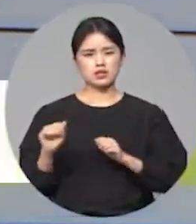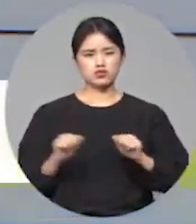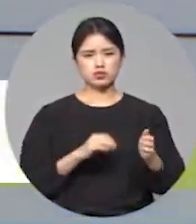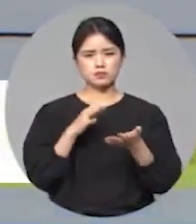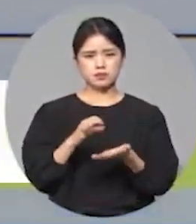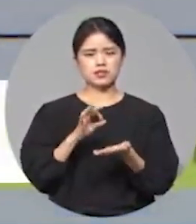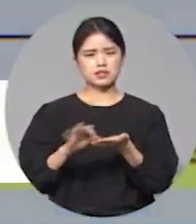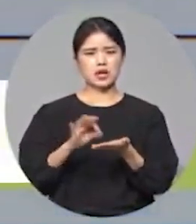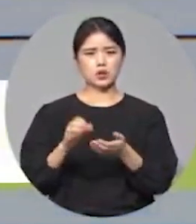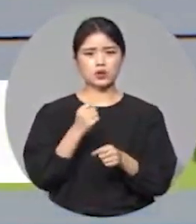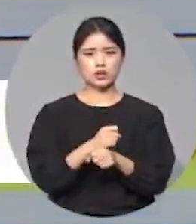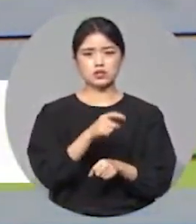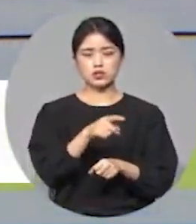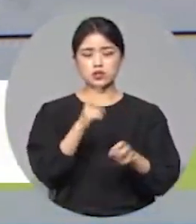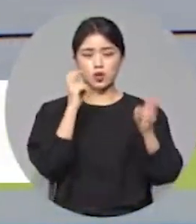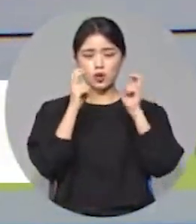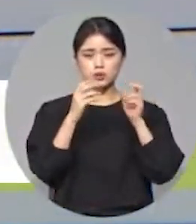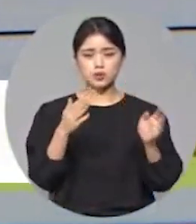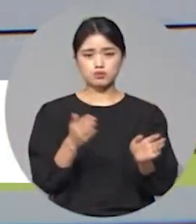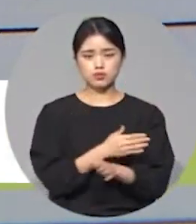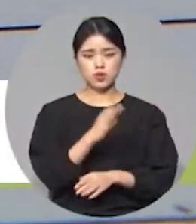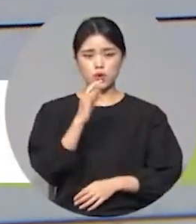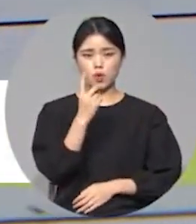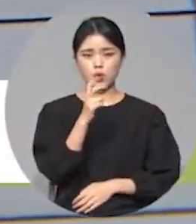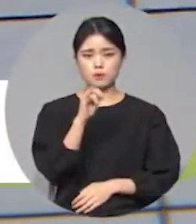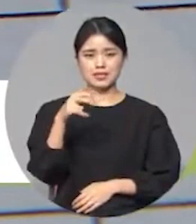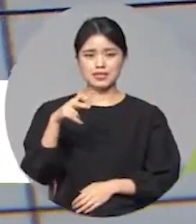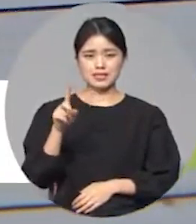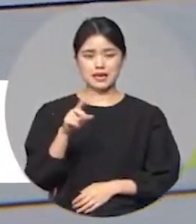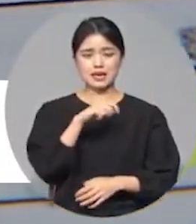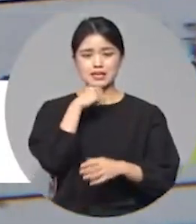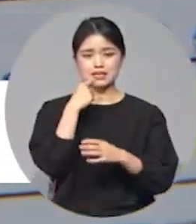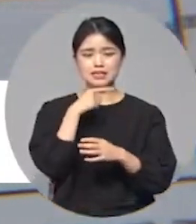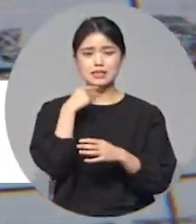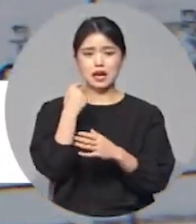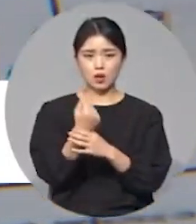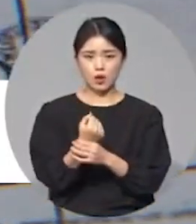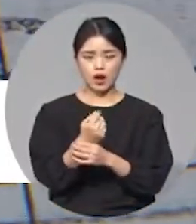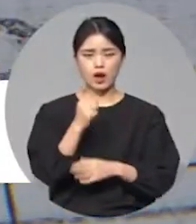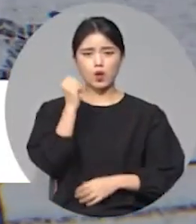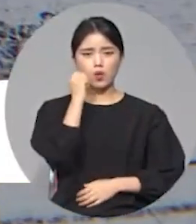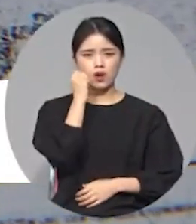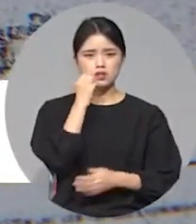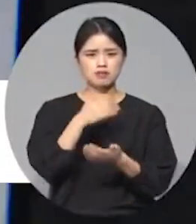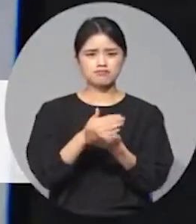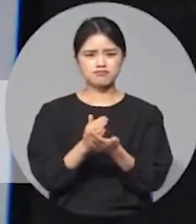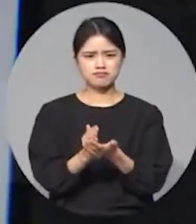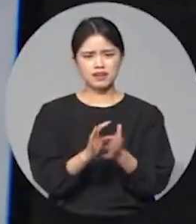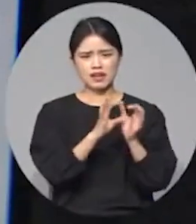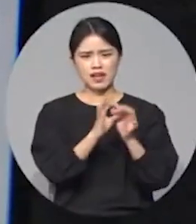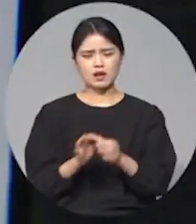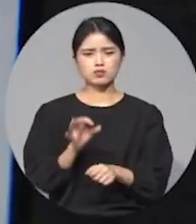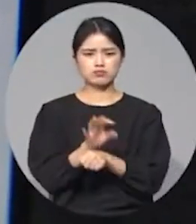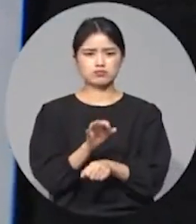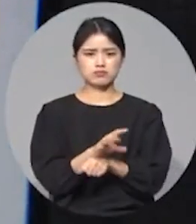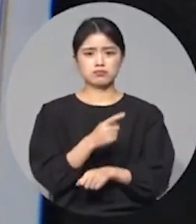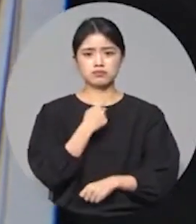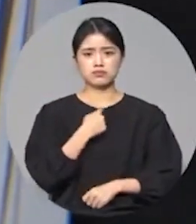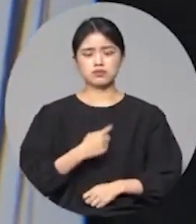사용해 이 업체로부터 오미자즙이나 사과즙 그리고 몇몇 과자류 등을 끊임없이